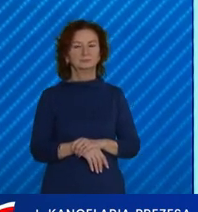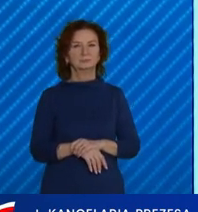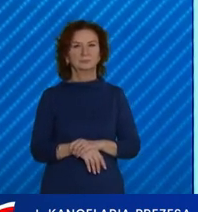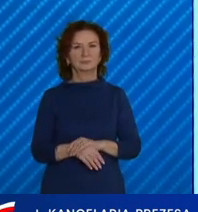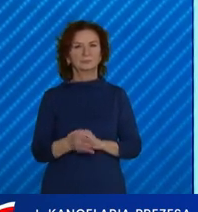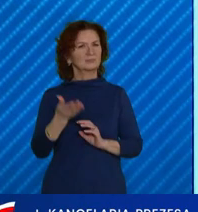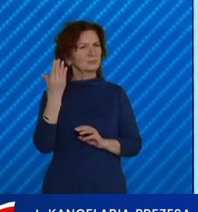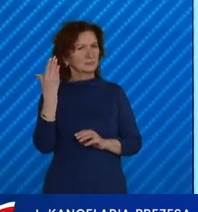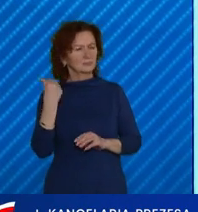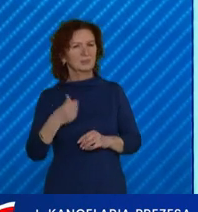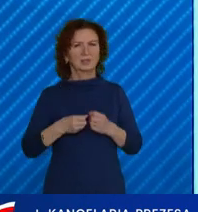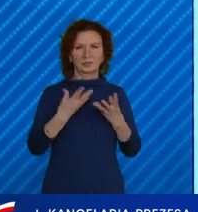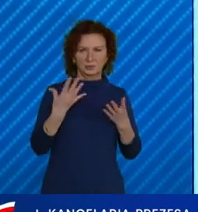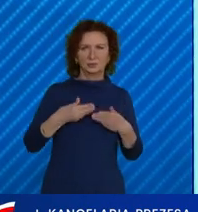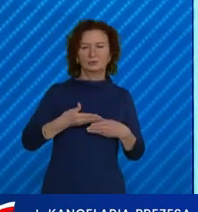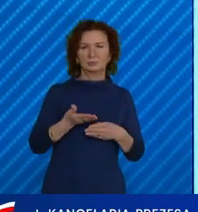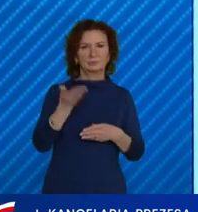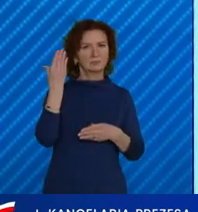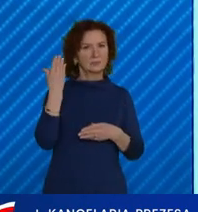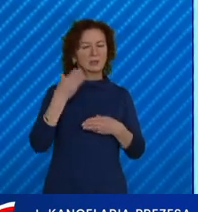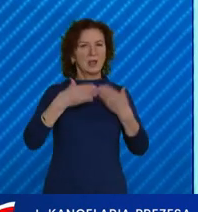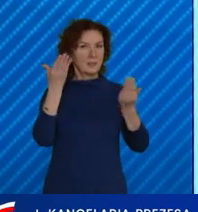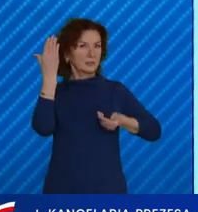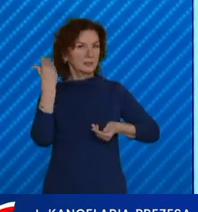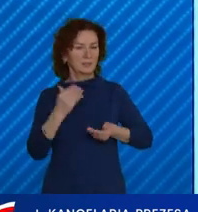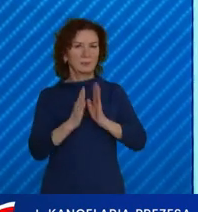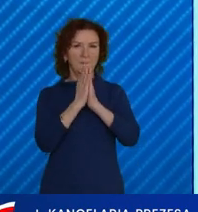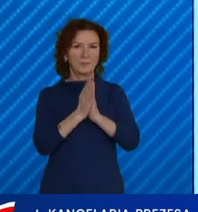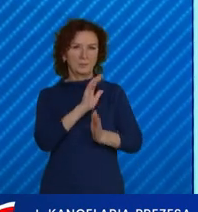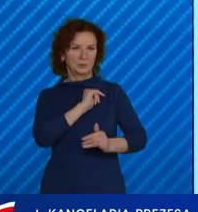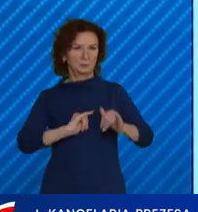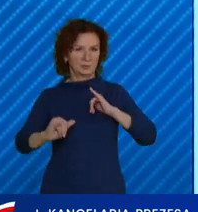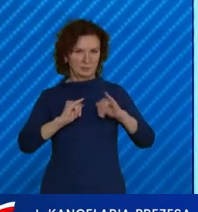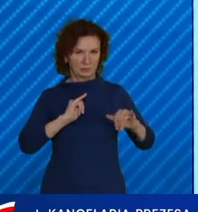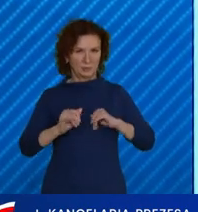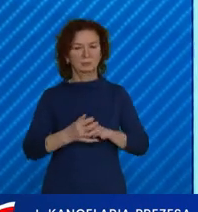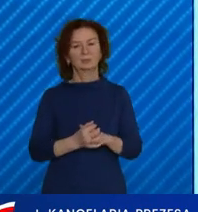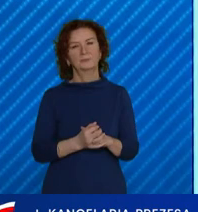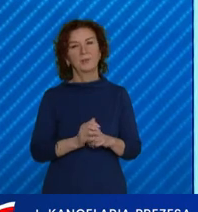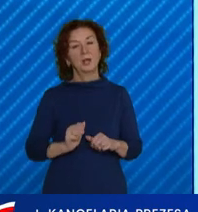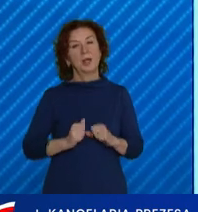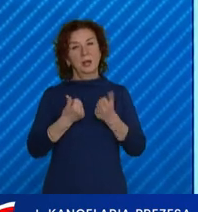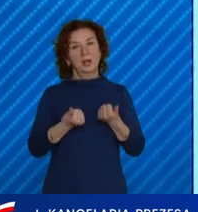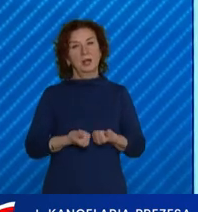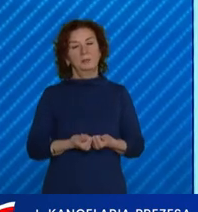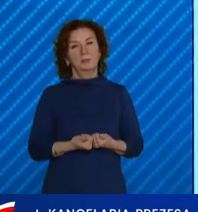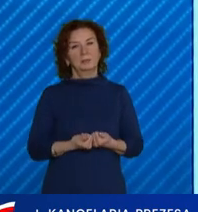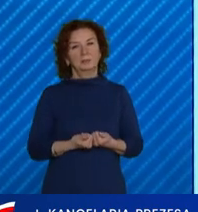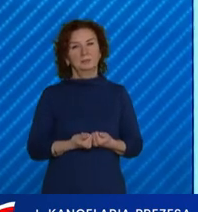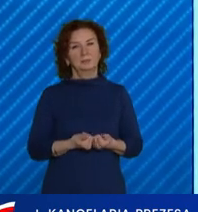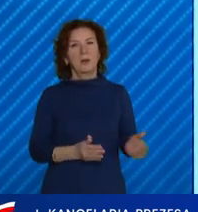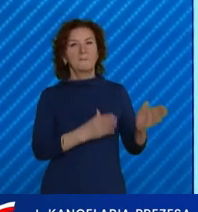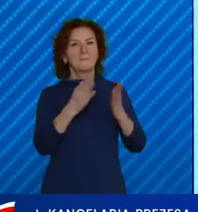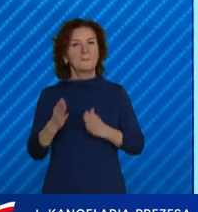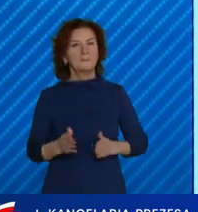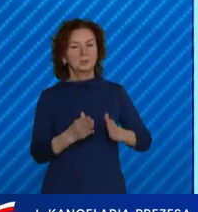Kilkanaście dni temu poprosiliśmy samorządy za pośrednictwem wojewodów o to, aby